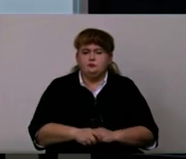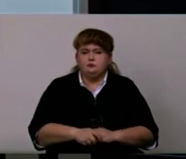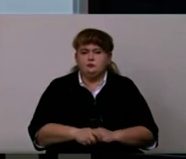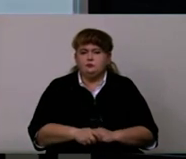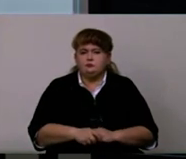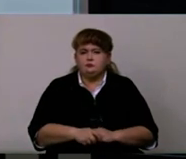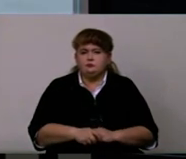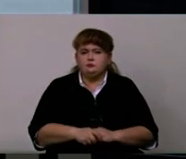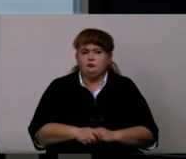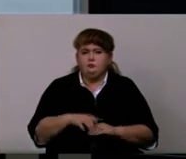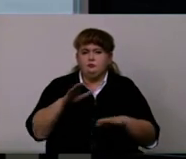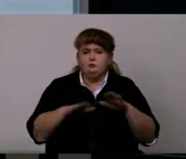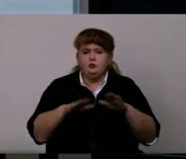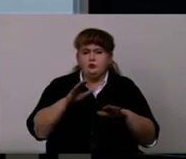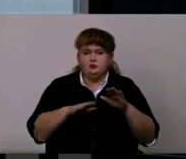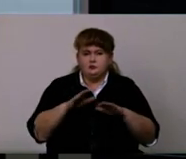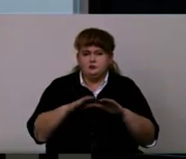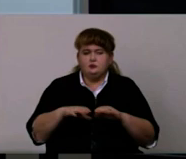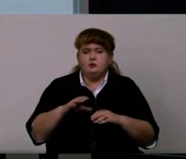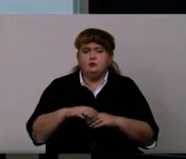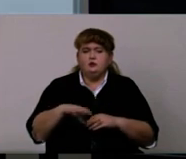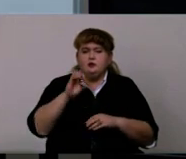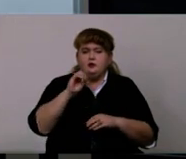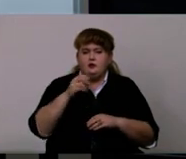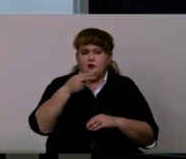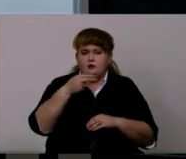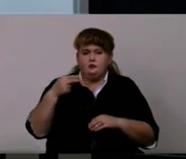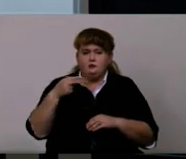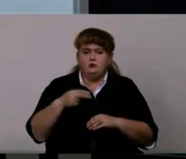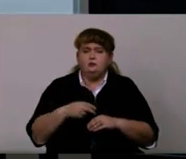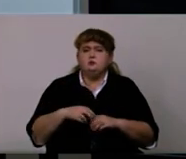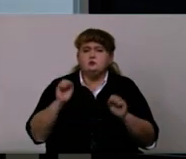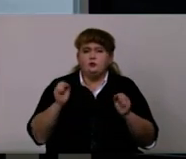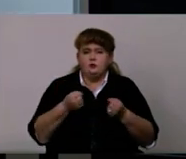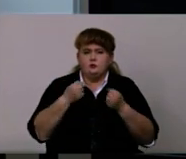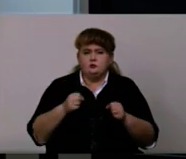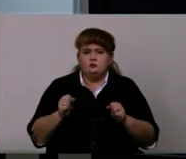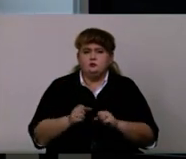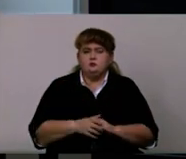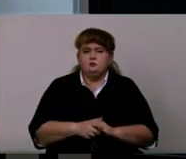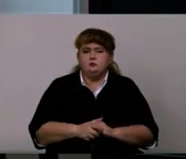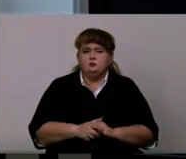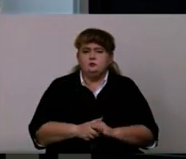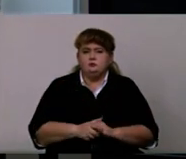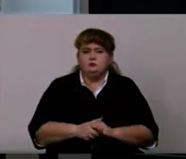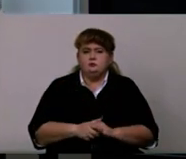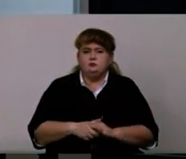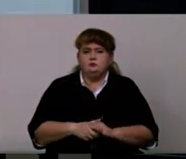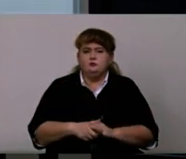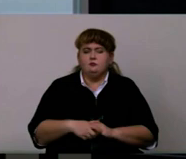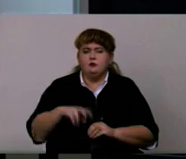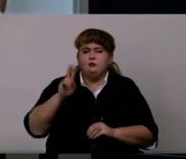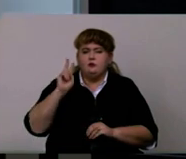равно масса 0,2, скорость 20 в